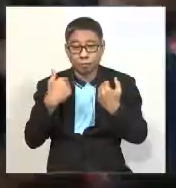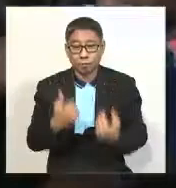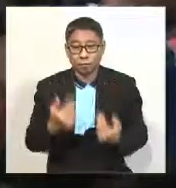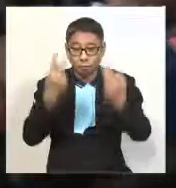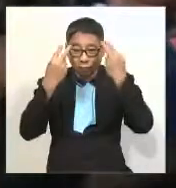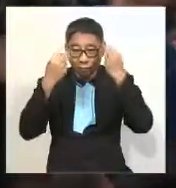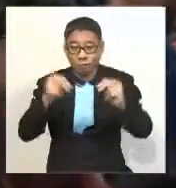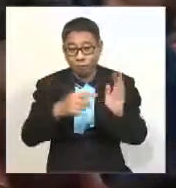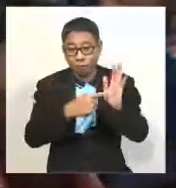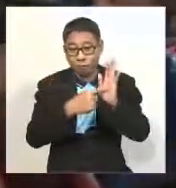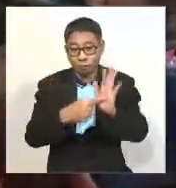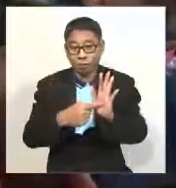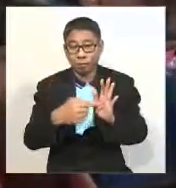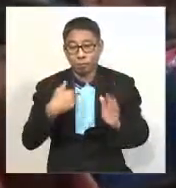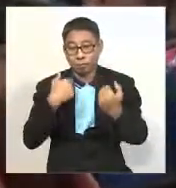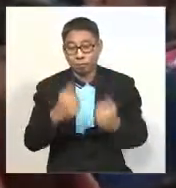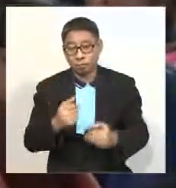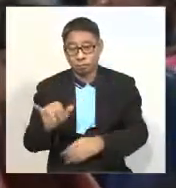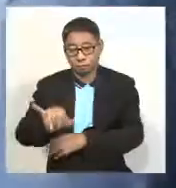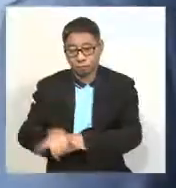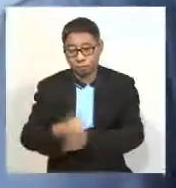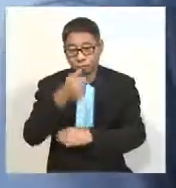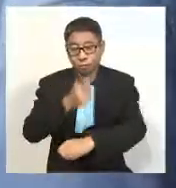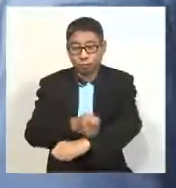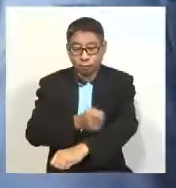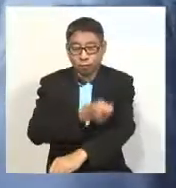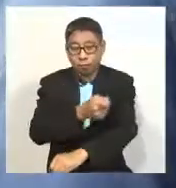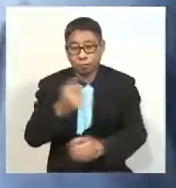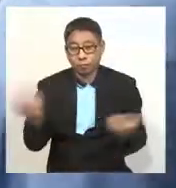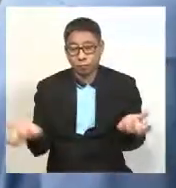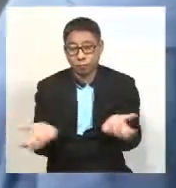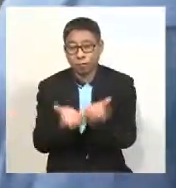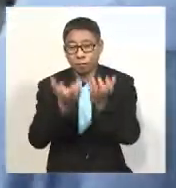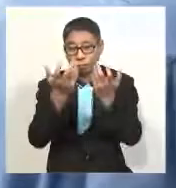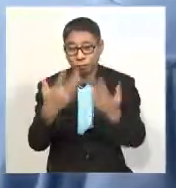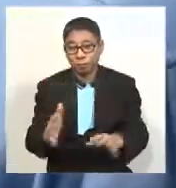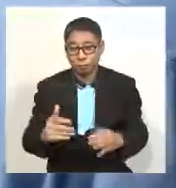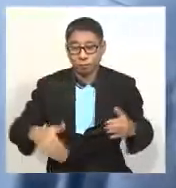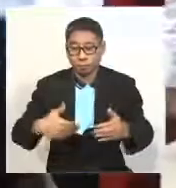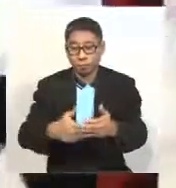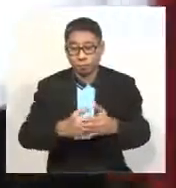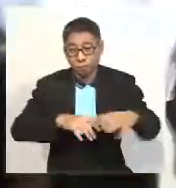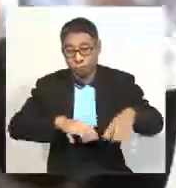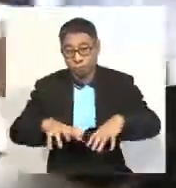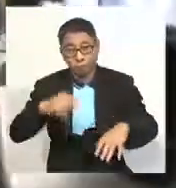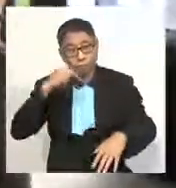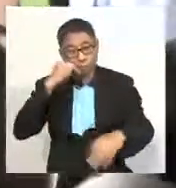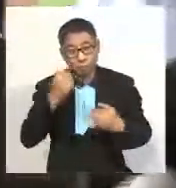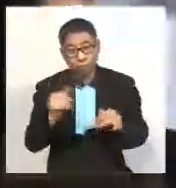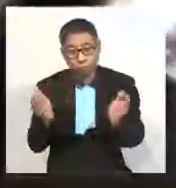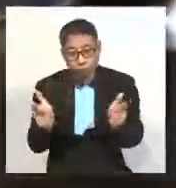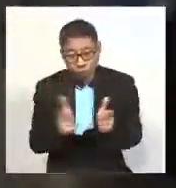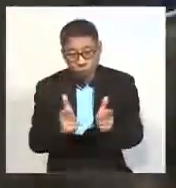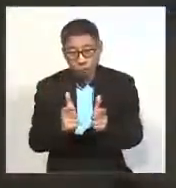ซึ่งท่านนายกก็เน้นย้ำว่านอกจากการฟื้นฟูเยียวยาผลกระทบแล้วจะต้องมีการวางแผนบริหารจัดการน้ำในระย